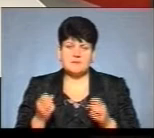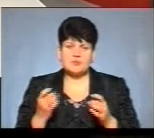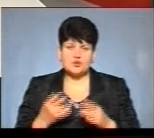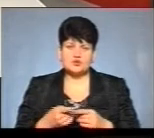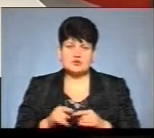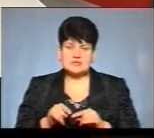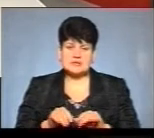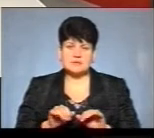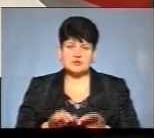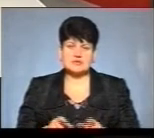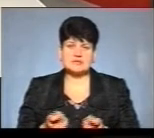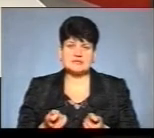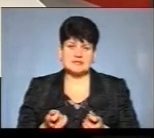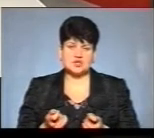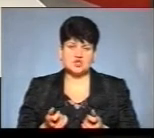процес трішки